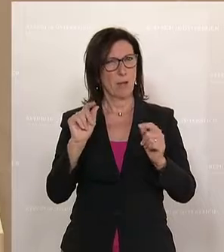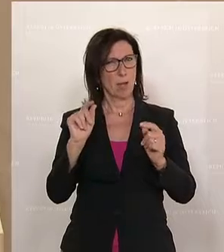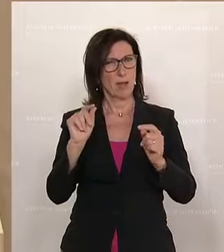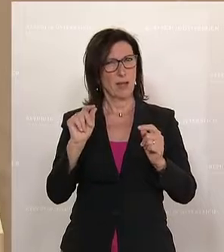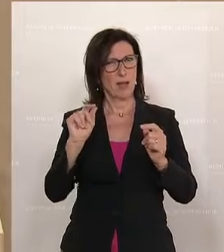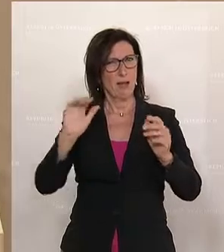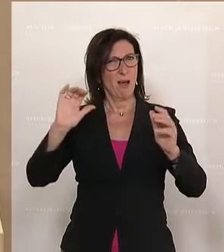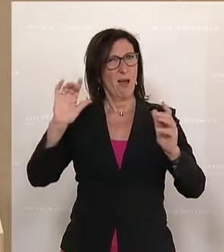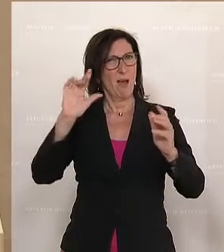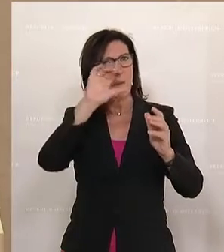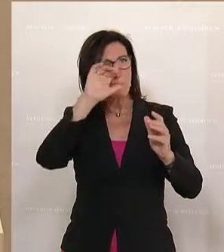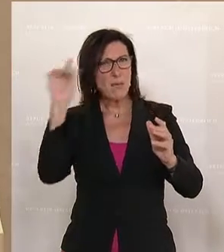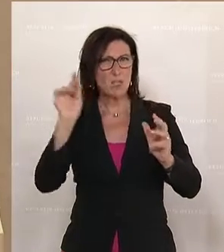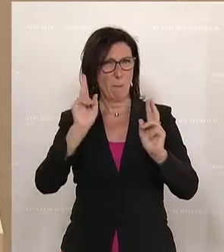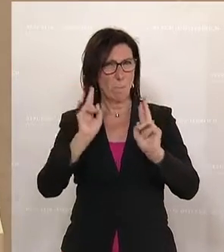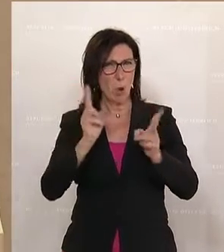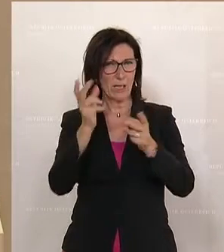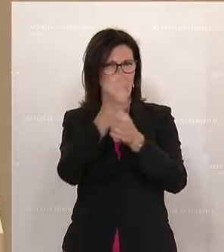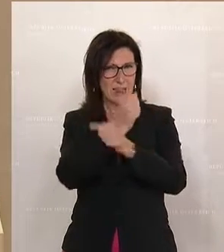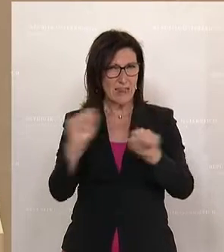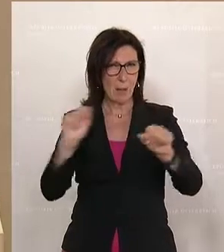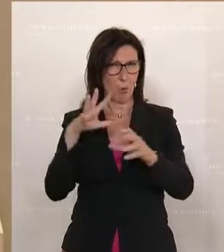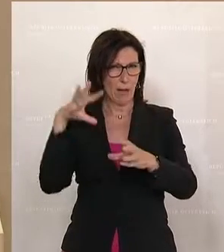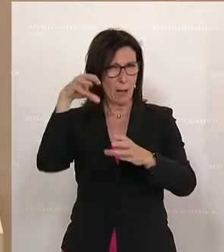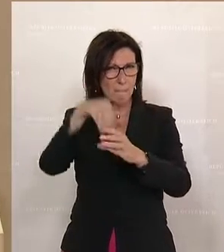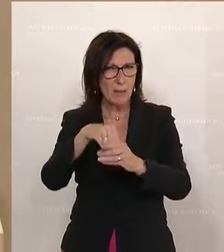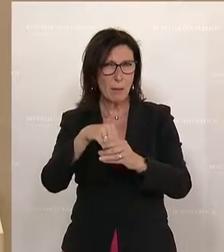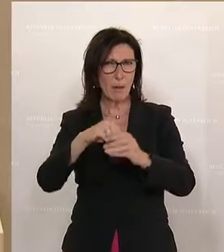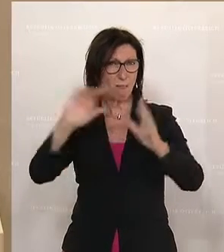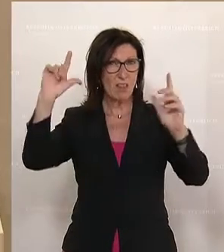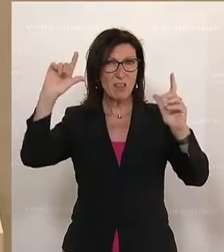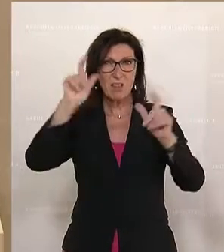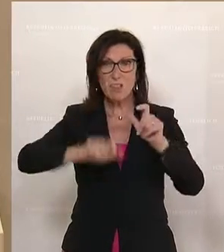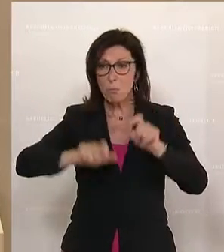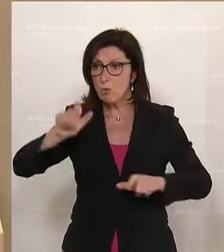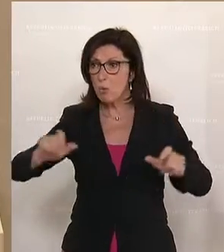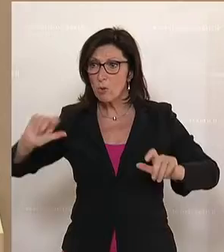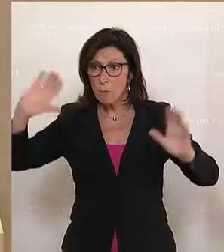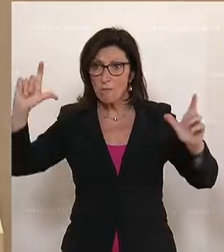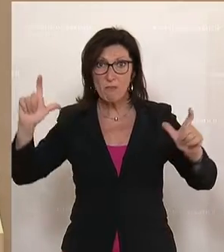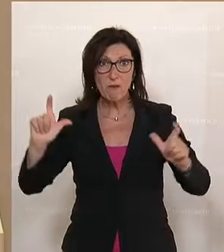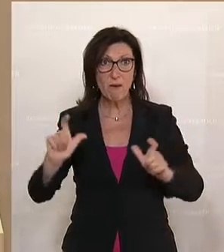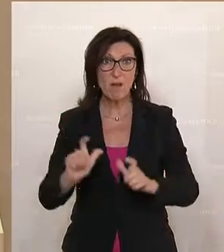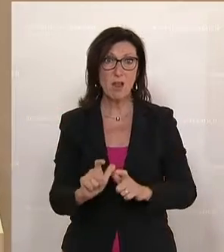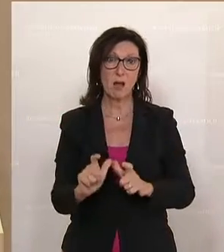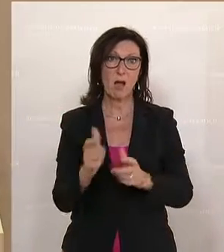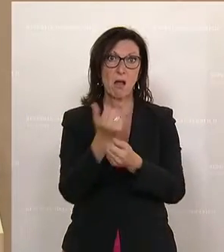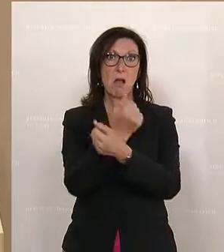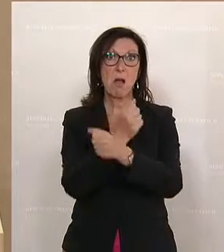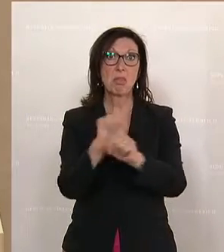haben, sich an der Demokratie zu beteiligen, dann bleibt von der Demokratie wenig übrig. Und das